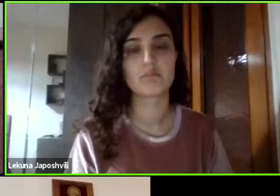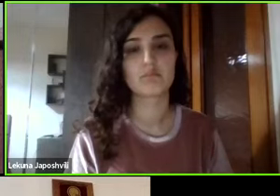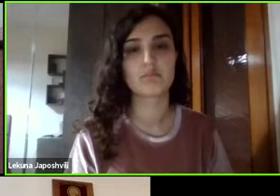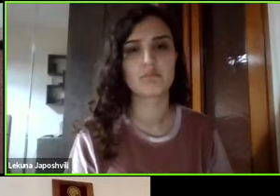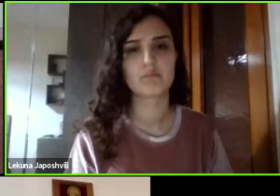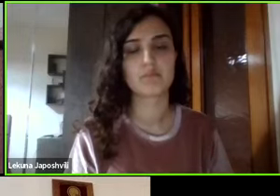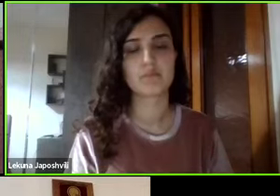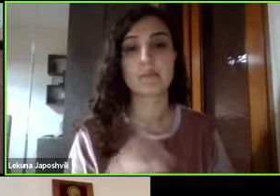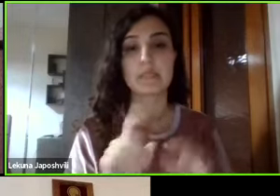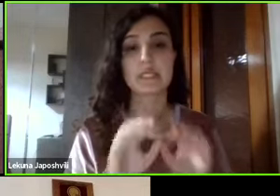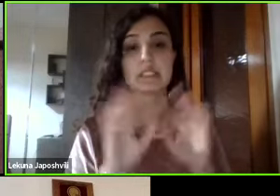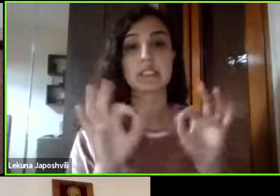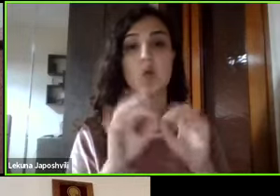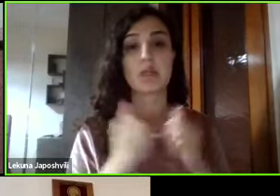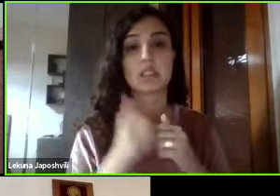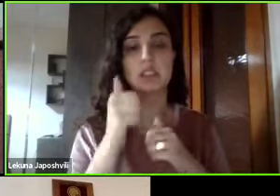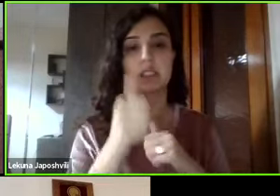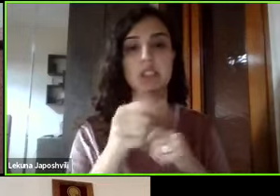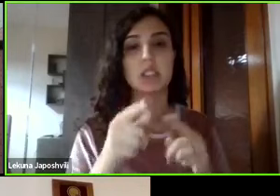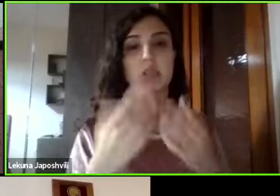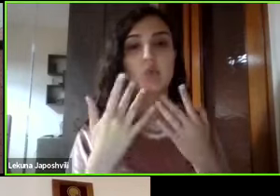პროგნოზზე საუბარი ხო, მოითხოვს ძალიან